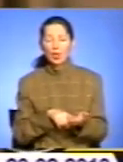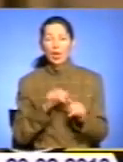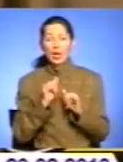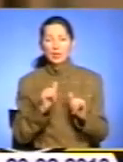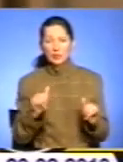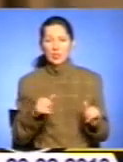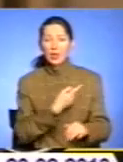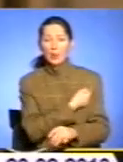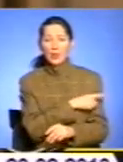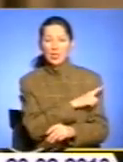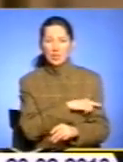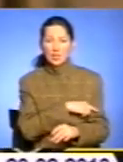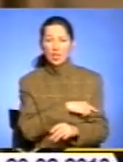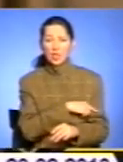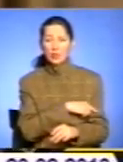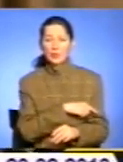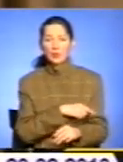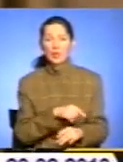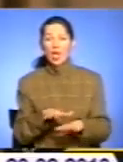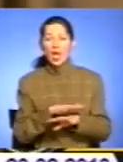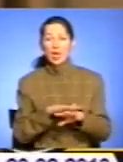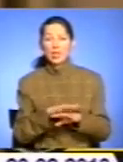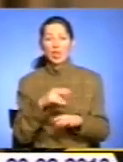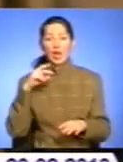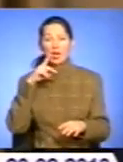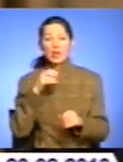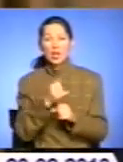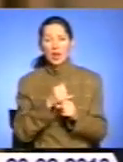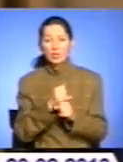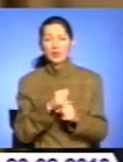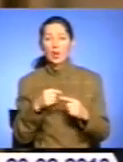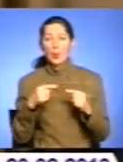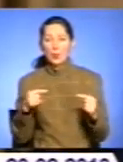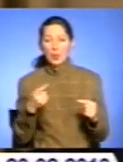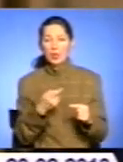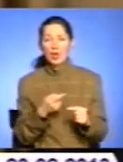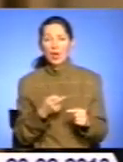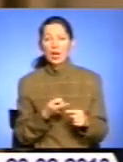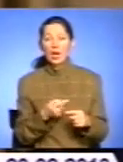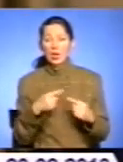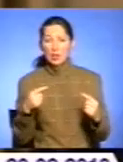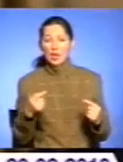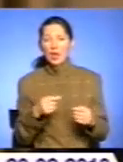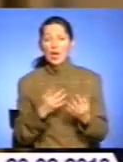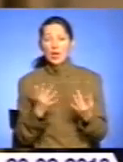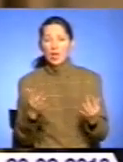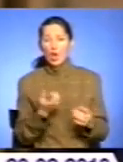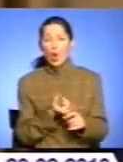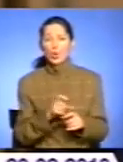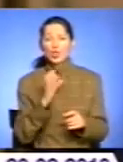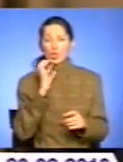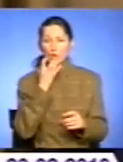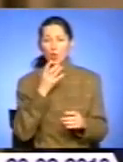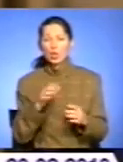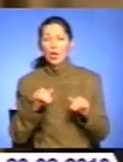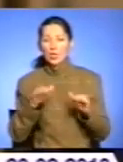розвитку медицини, рынка лекарственных препаратов. Вы знаете, целый ряд очень серьезных решений были приняты, которые